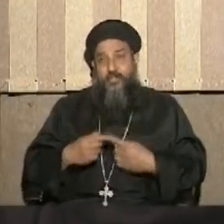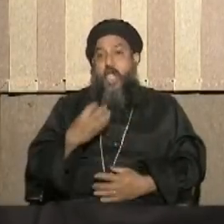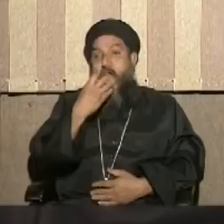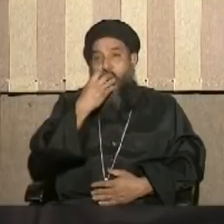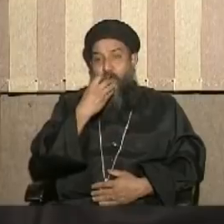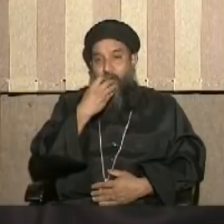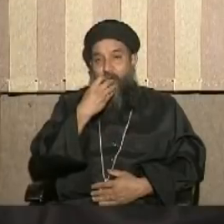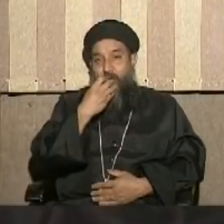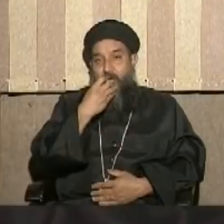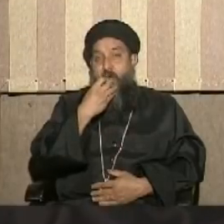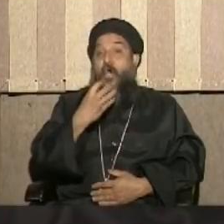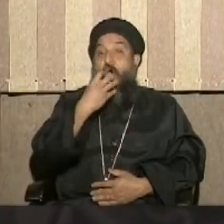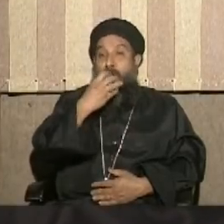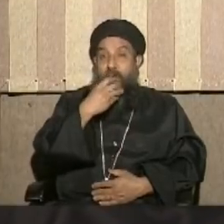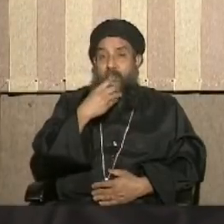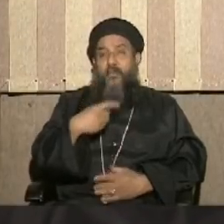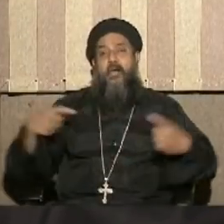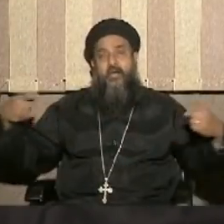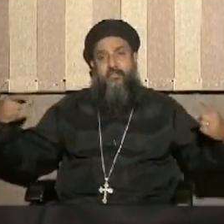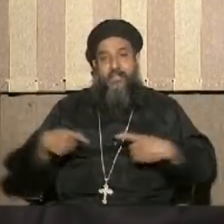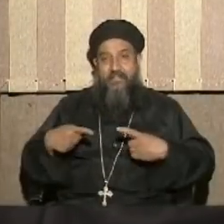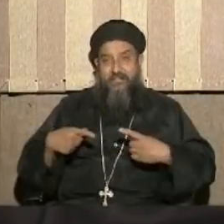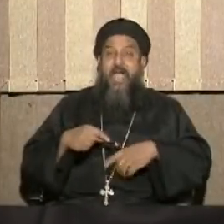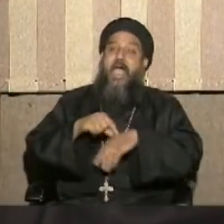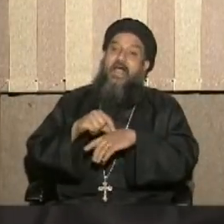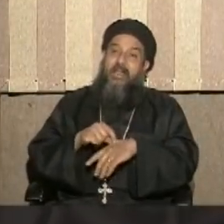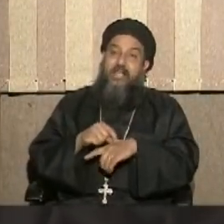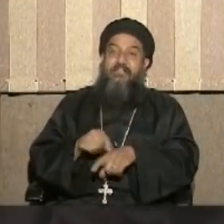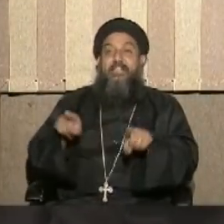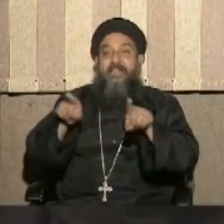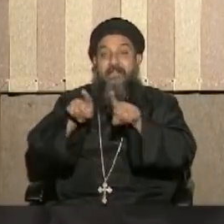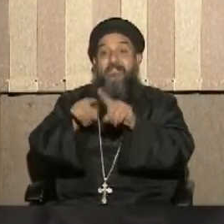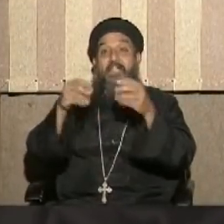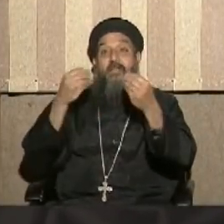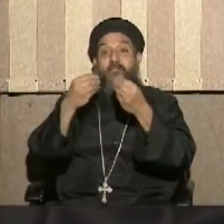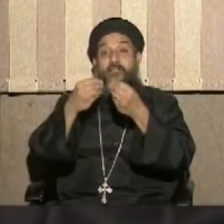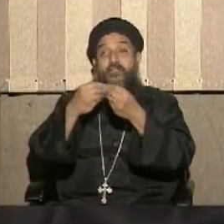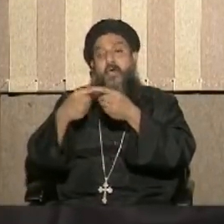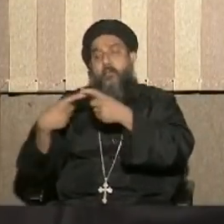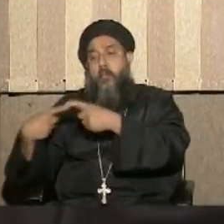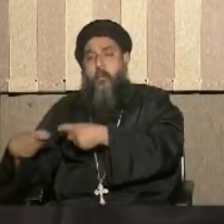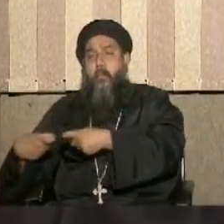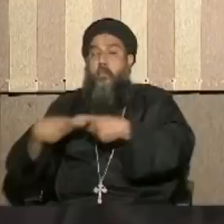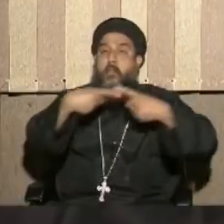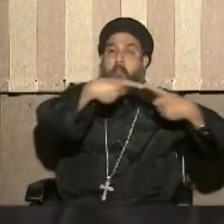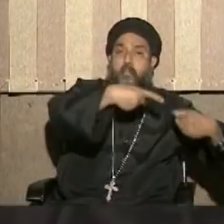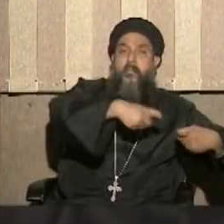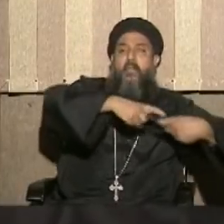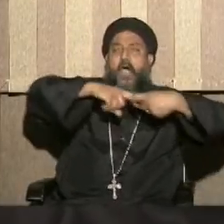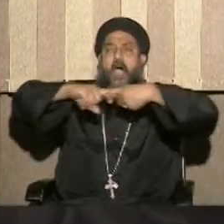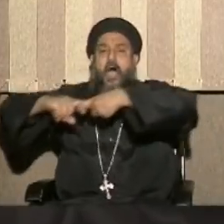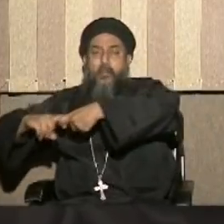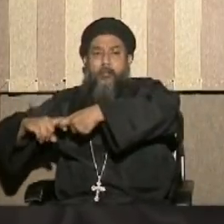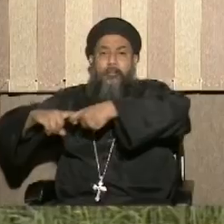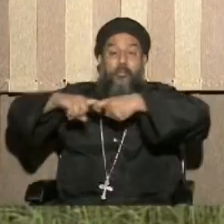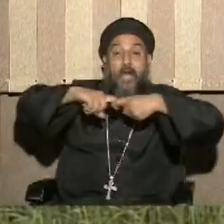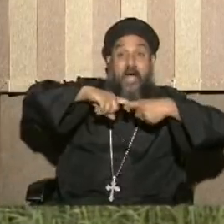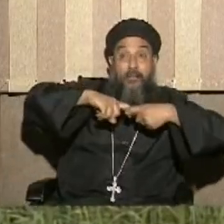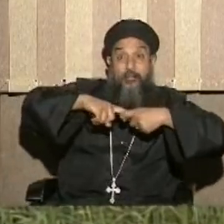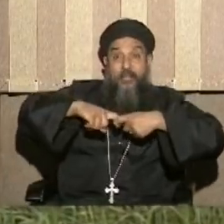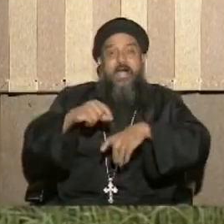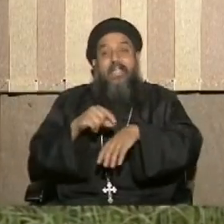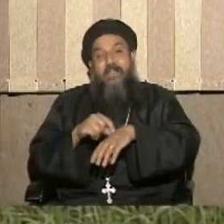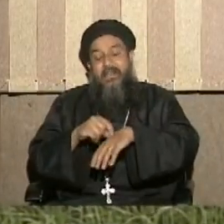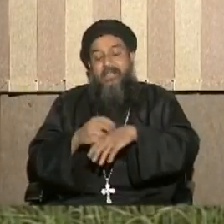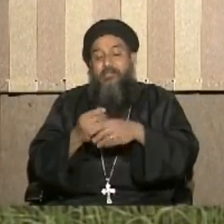الروح والروح ضد الجسد، وهذان يقاوم احدهما الاخر.